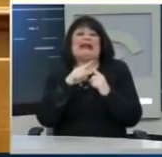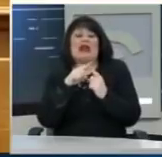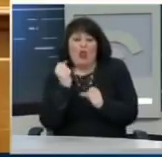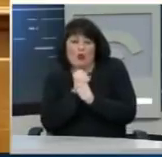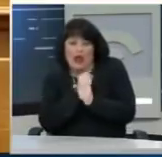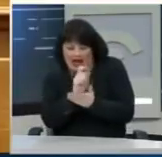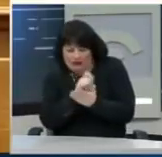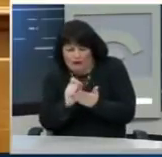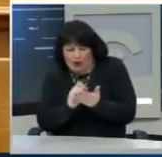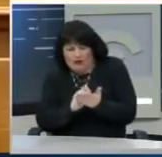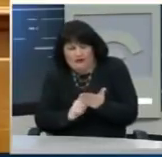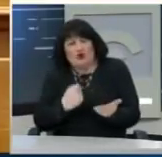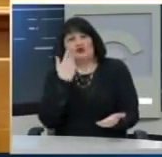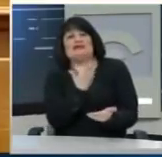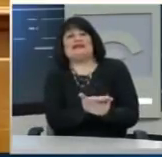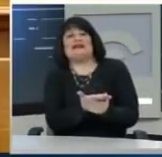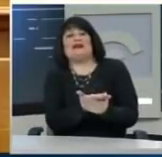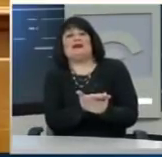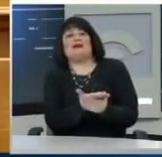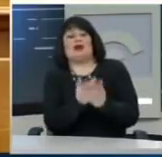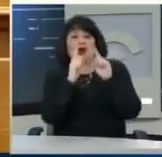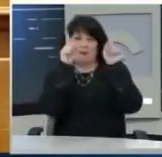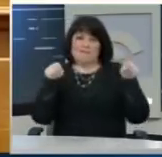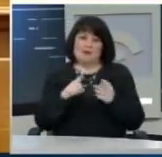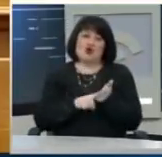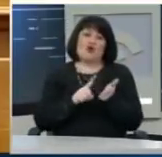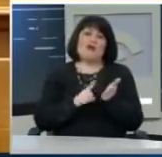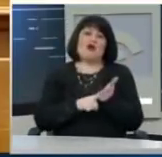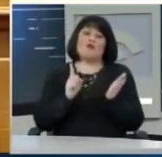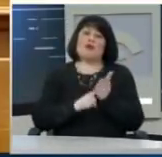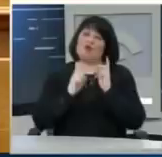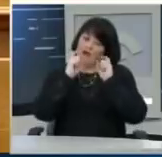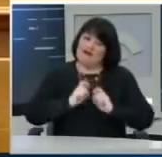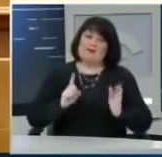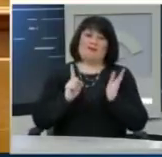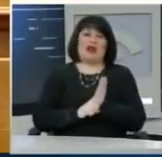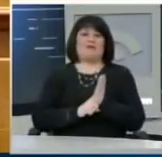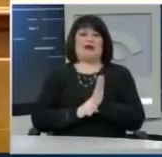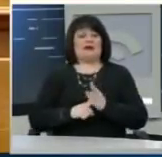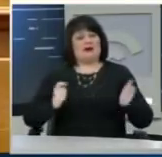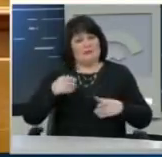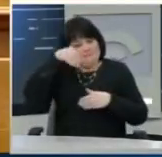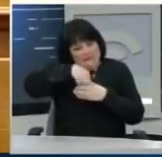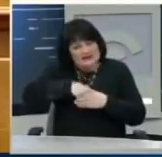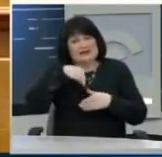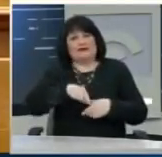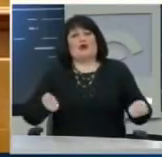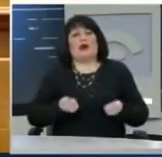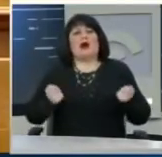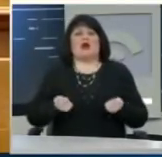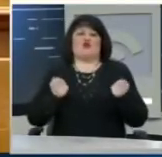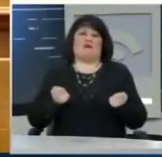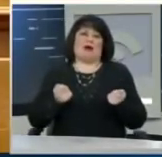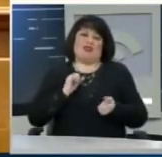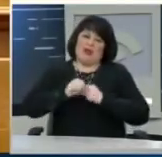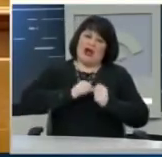αξιώσεων και καταγραφής του νομικού πλαισίου, εντός του οποίου οφείλουμε ως πολιτεία να κινηθούμε και να ενεργήσουμε, ώστε